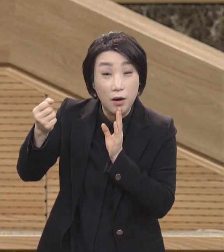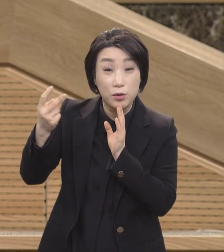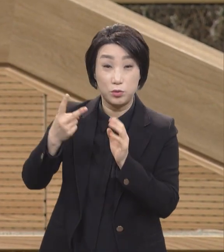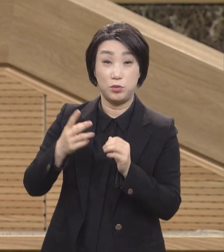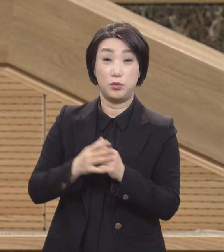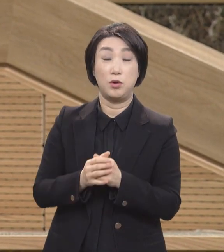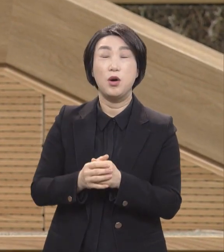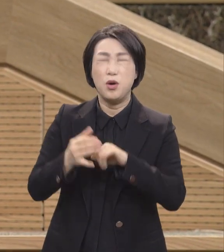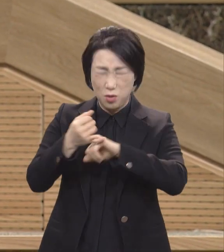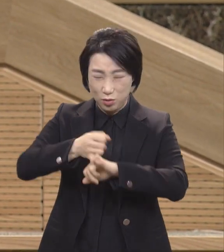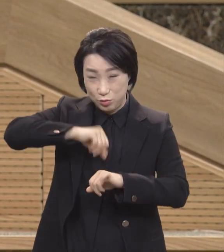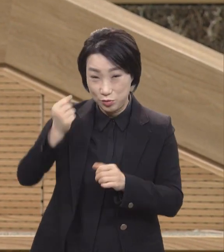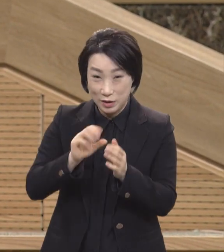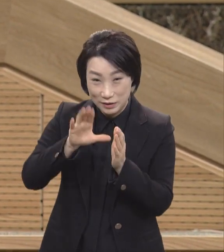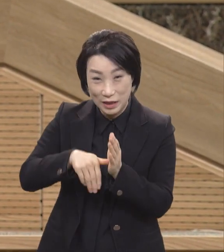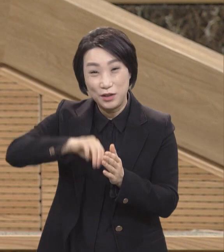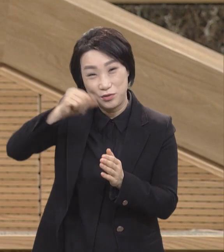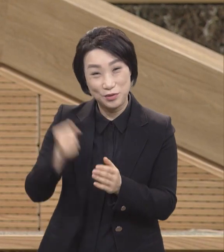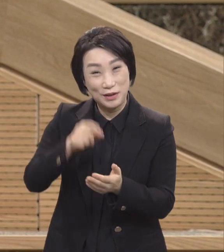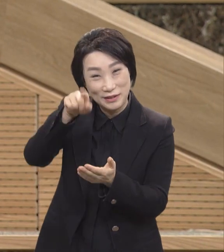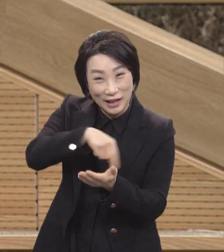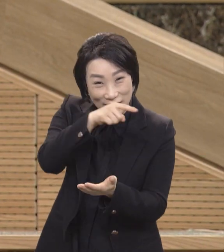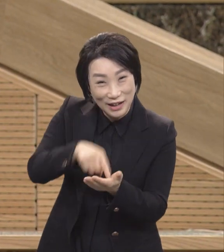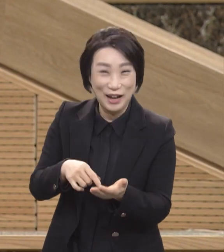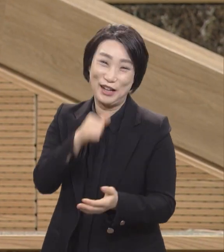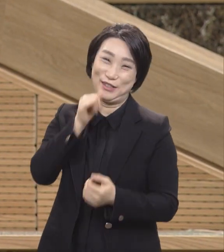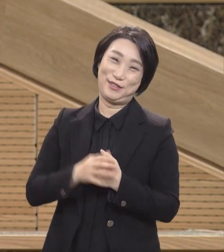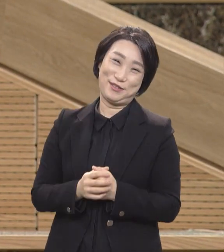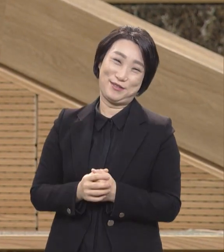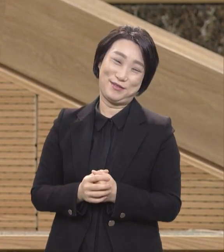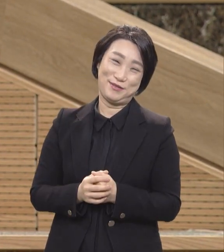반드시 순종할 때는 순종의 대가가 있는데